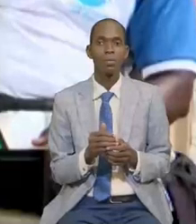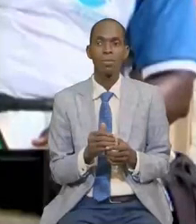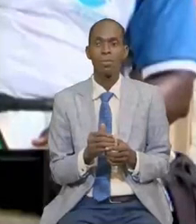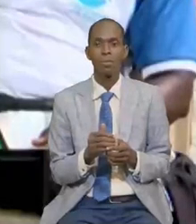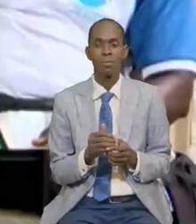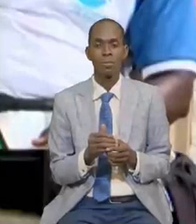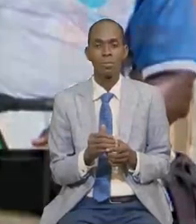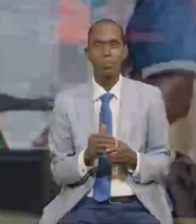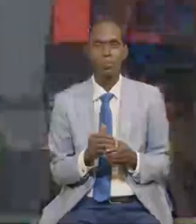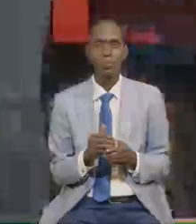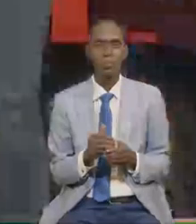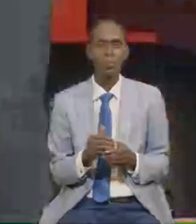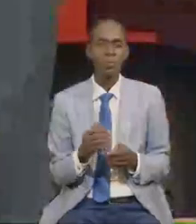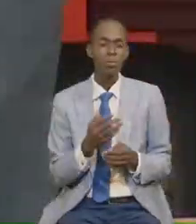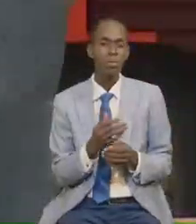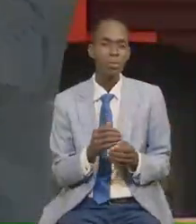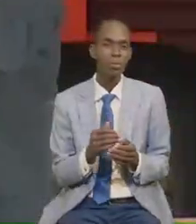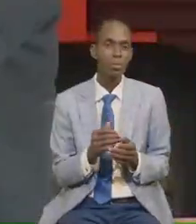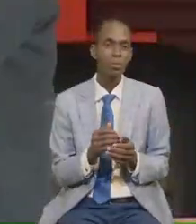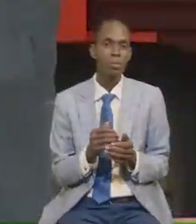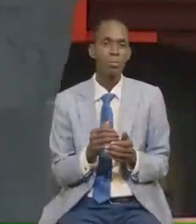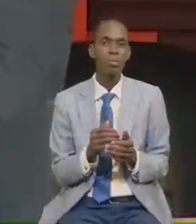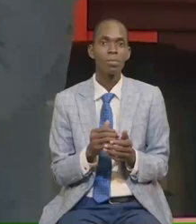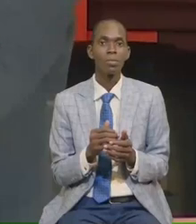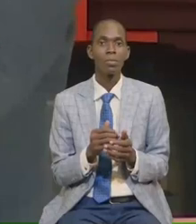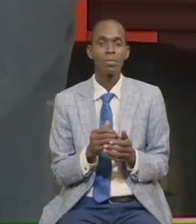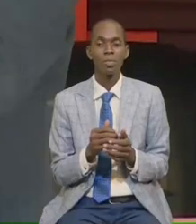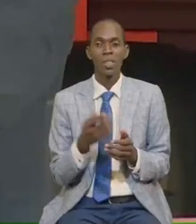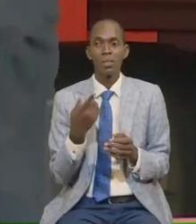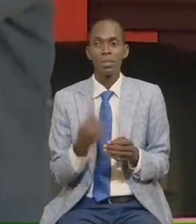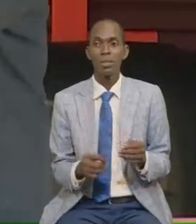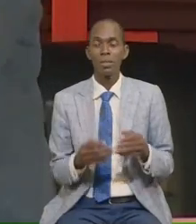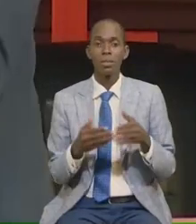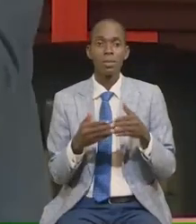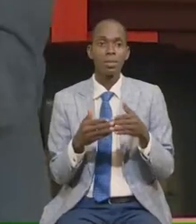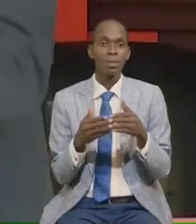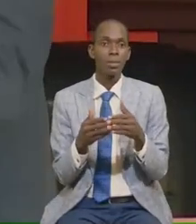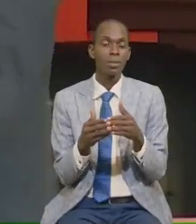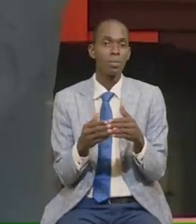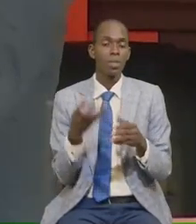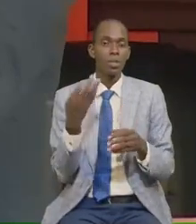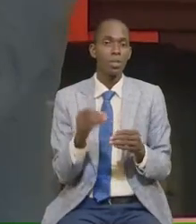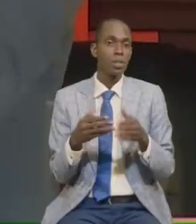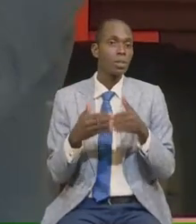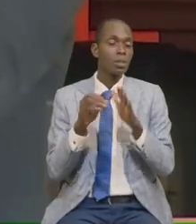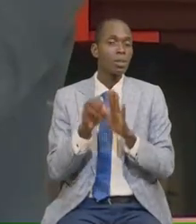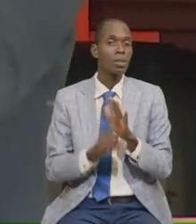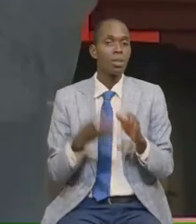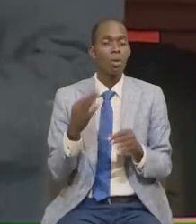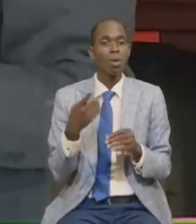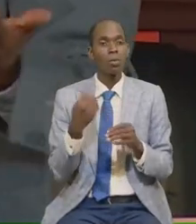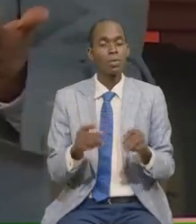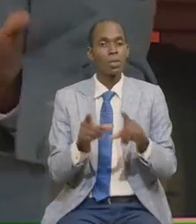les leadership du pays où le leadership de l'État leadership de gouvernement